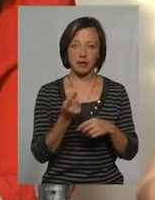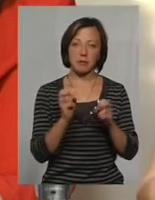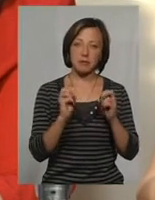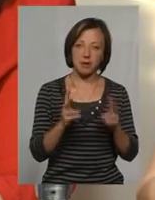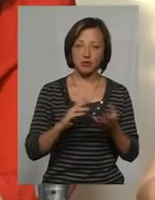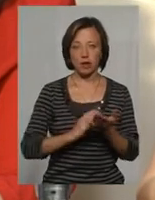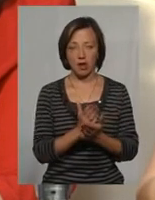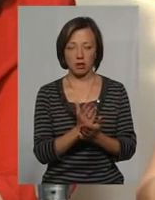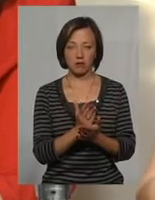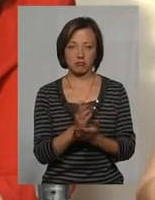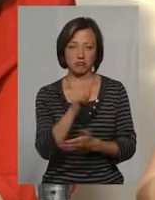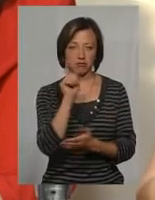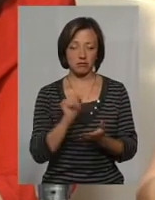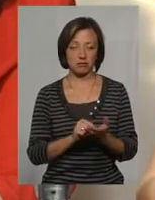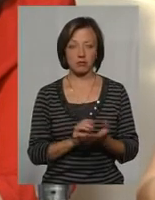та якість.